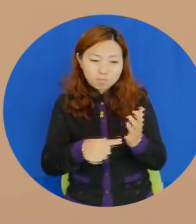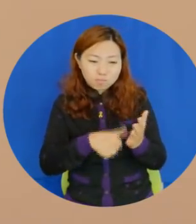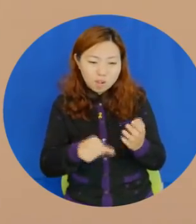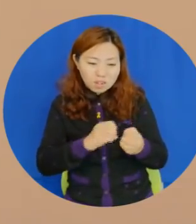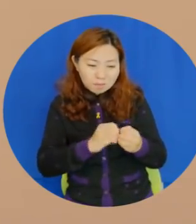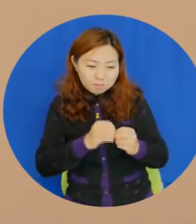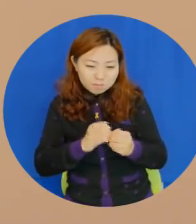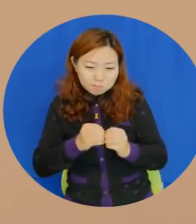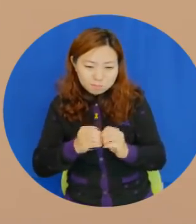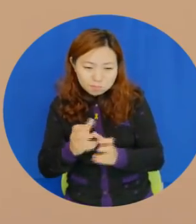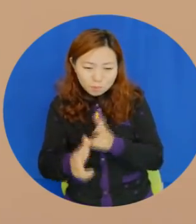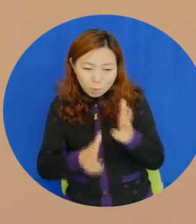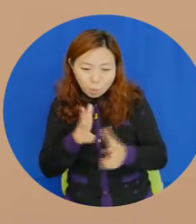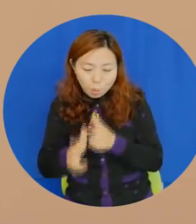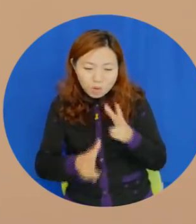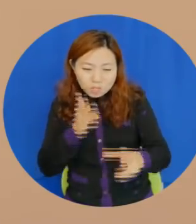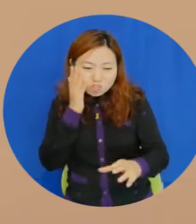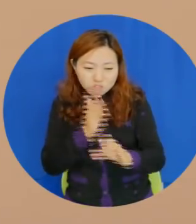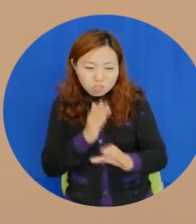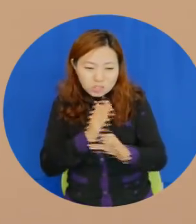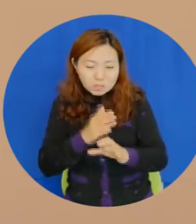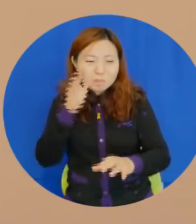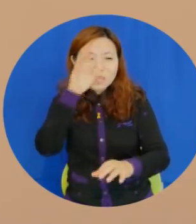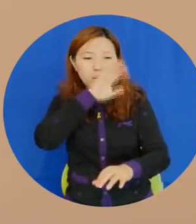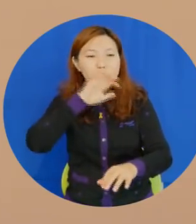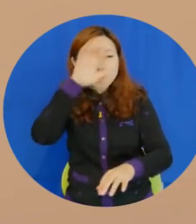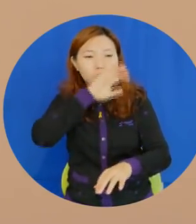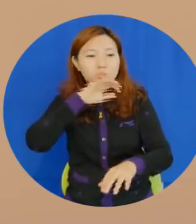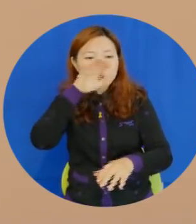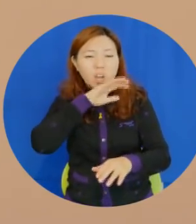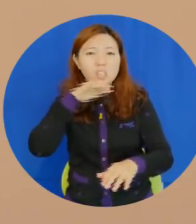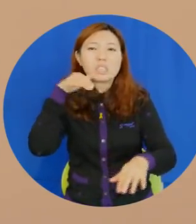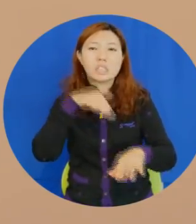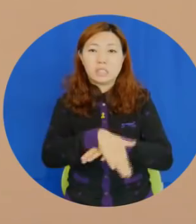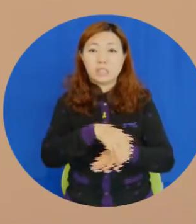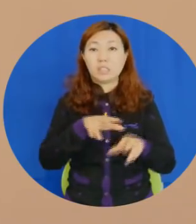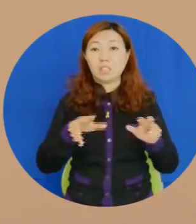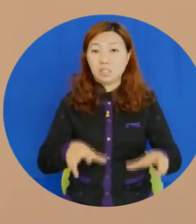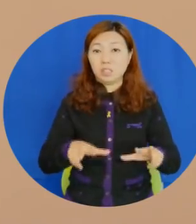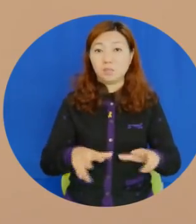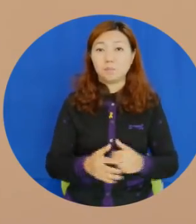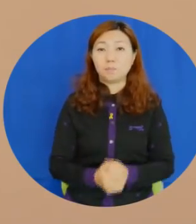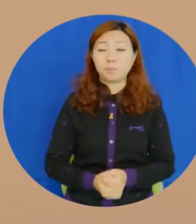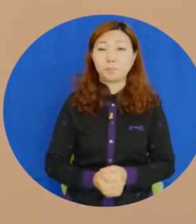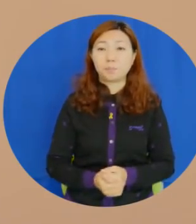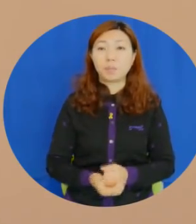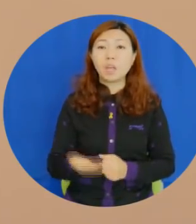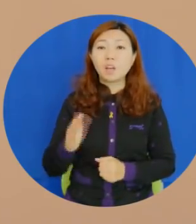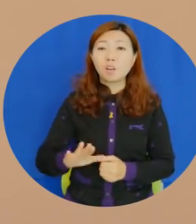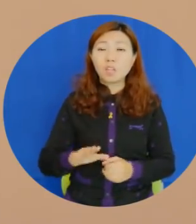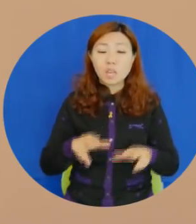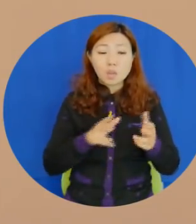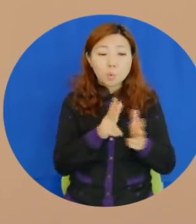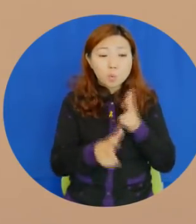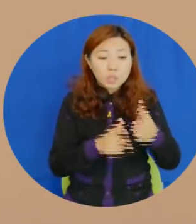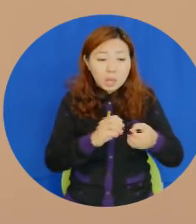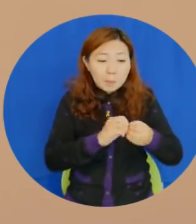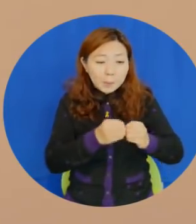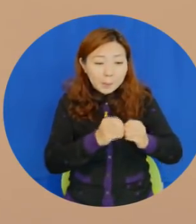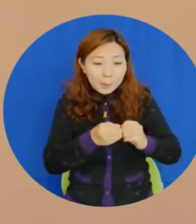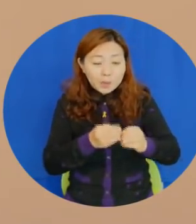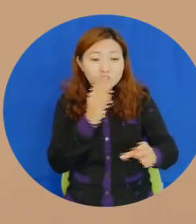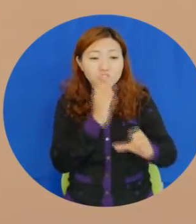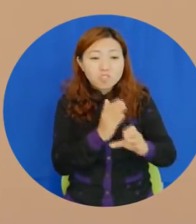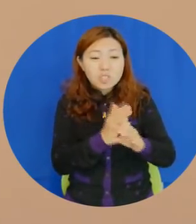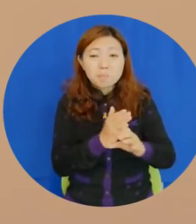이 제조업을 중심으로 한 데 따르는 이 노동자 훈련용 교육 시스템이라는 거예요. 그런데 지금은